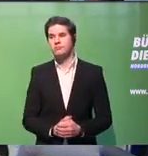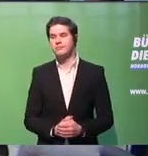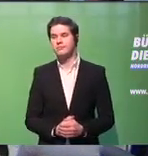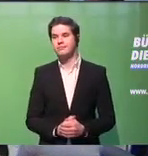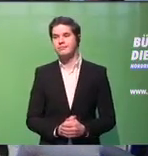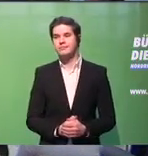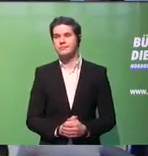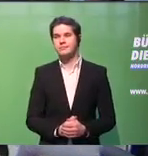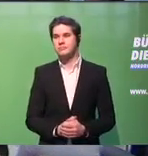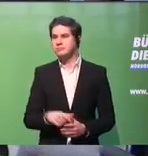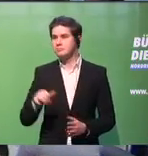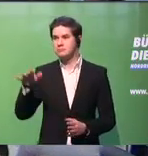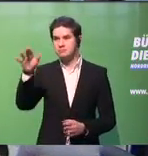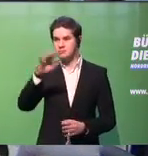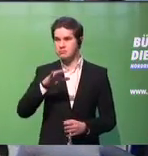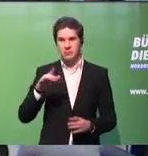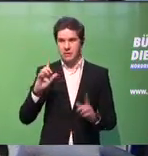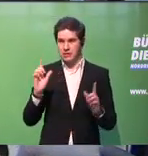offenen Platz.